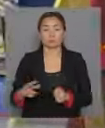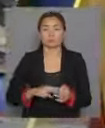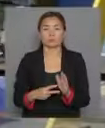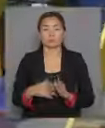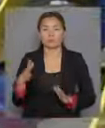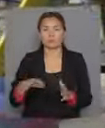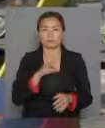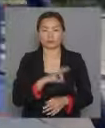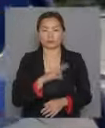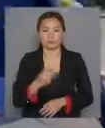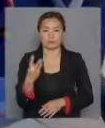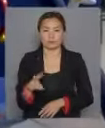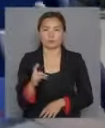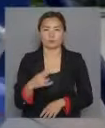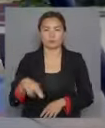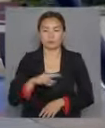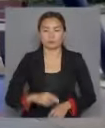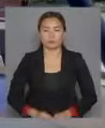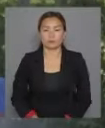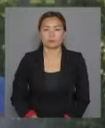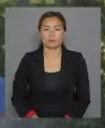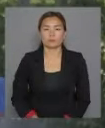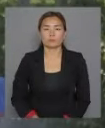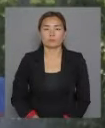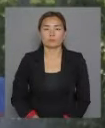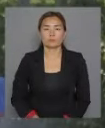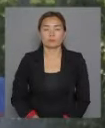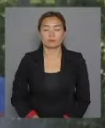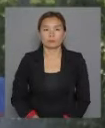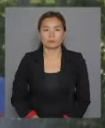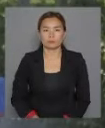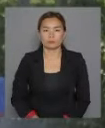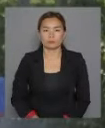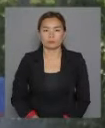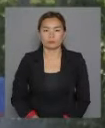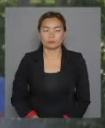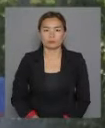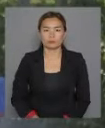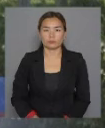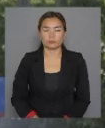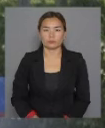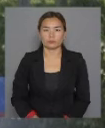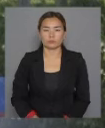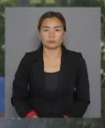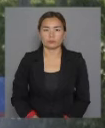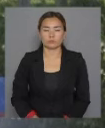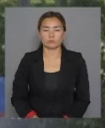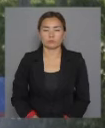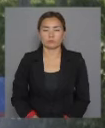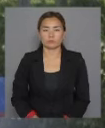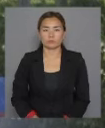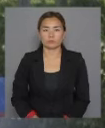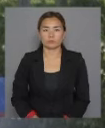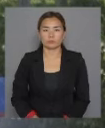планируется освоение 3 миллиардов тенге. Бұл жобаны жүзеге асырудың себебі ең бастысы бұл халықтан